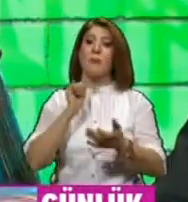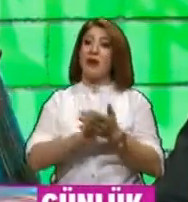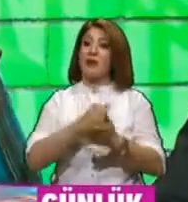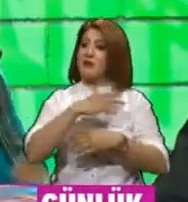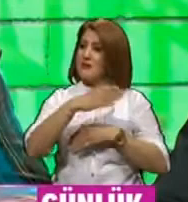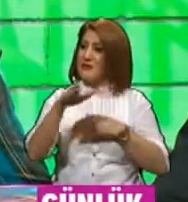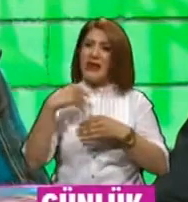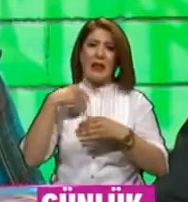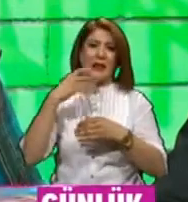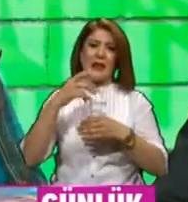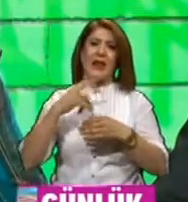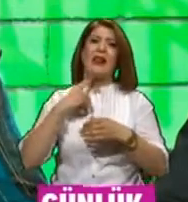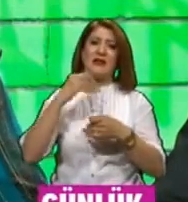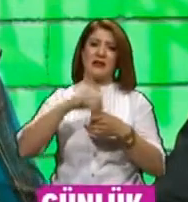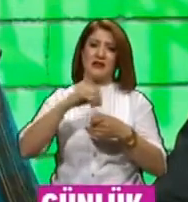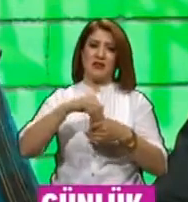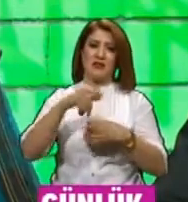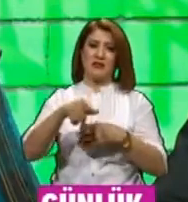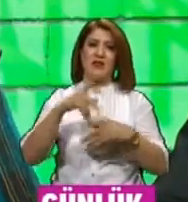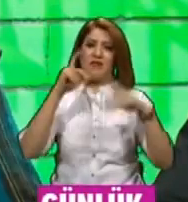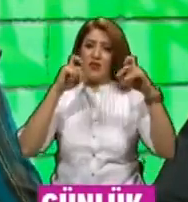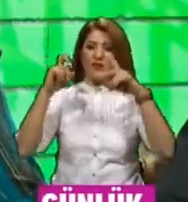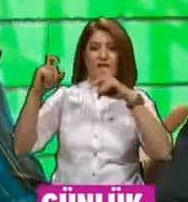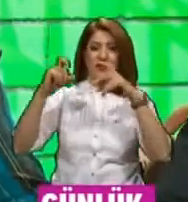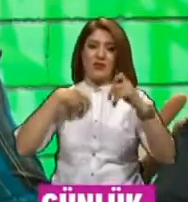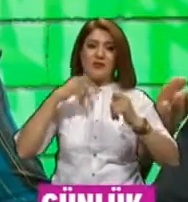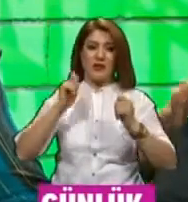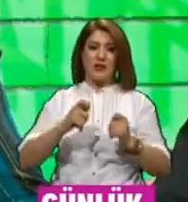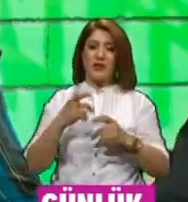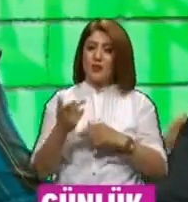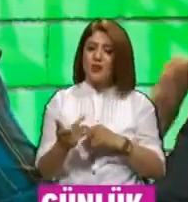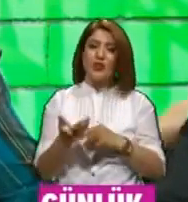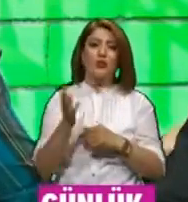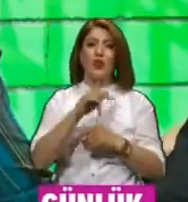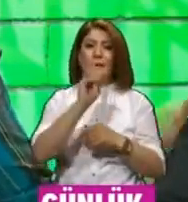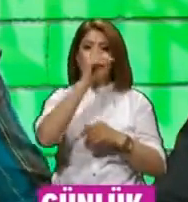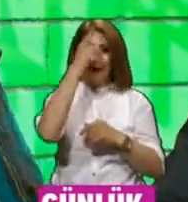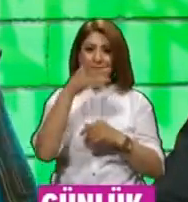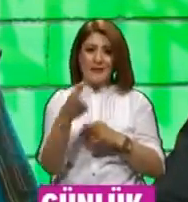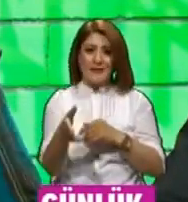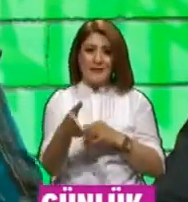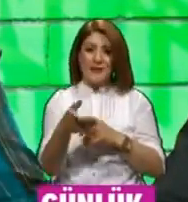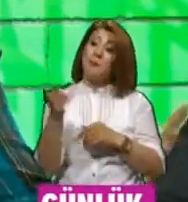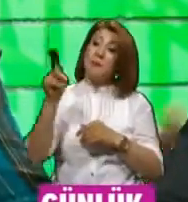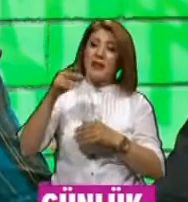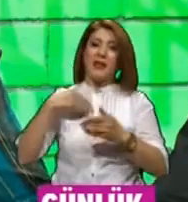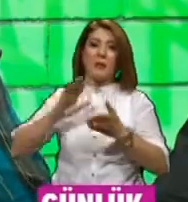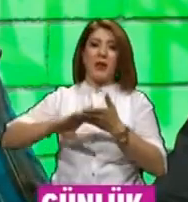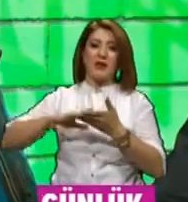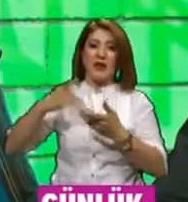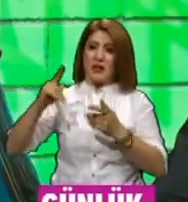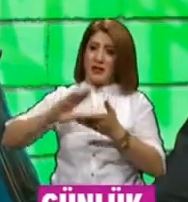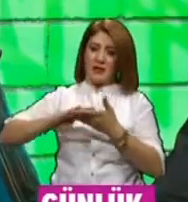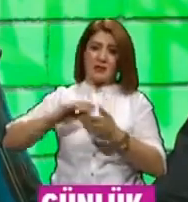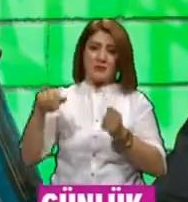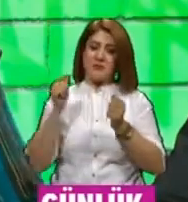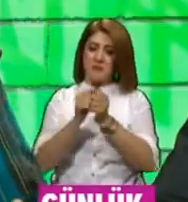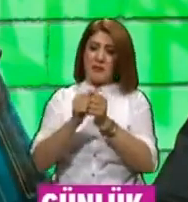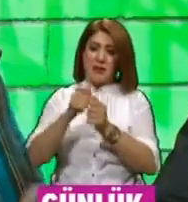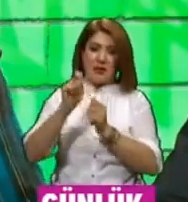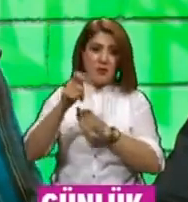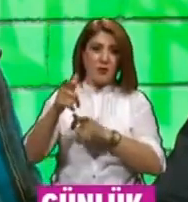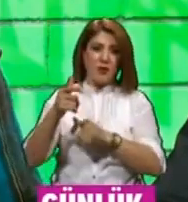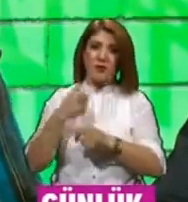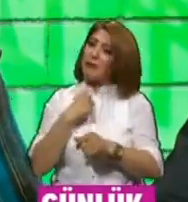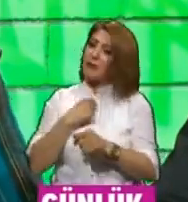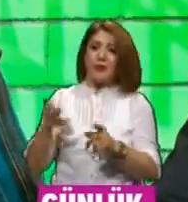yerel medyada yer vermek için. Yani fotoğraflarını falan çekerken bir de yalnızdı. Bir de Mehmet Özgen diye bir abimiz var. İkisi beraber yapıyorlardı.